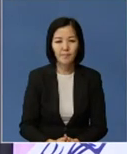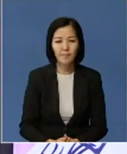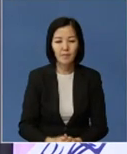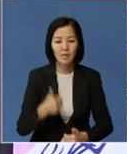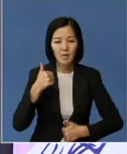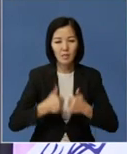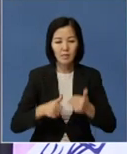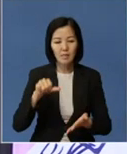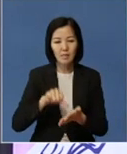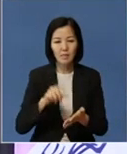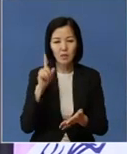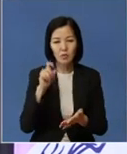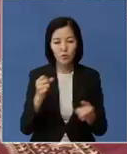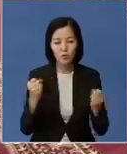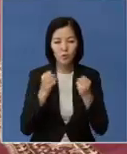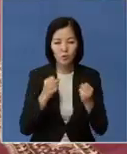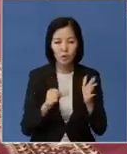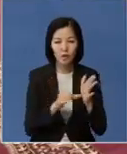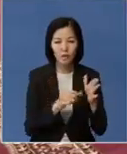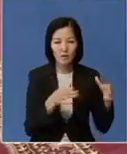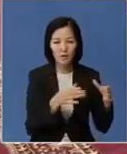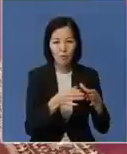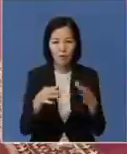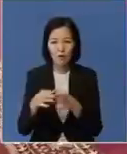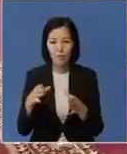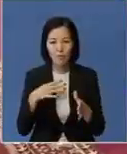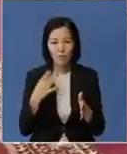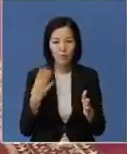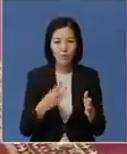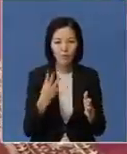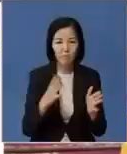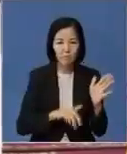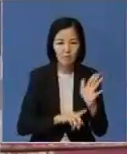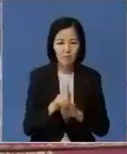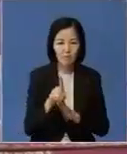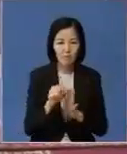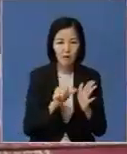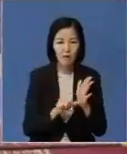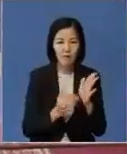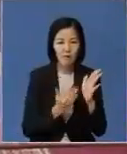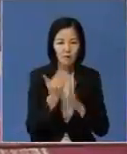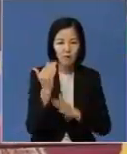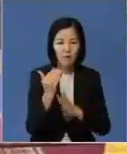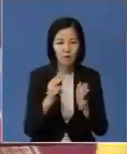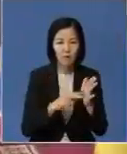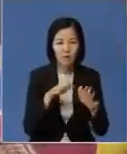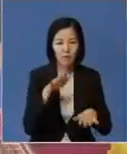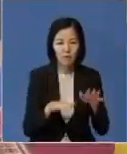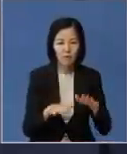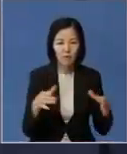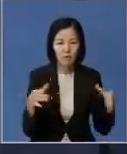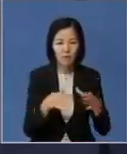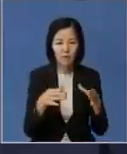Жарысқа қатысқан 100-ге жуық палуан 6 топқа бөлінген. Жастары 35-тен бастап 60-тан жоғары. Әр топта 7 салмақ дәрежесінде үздіктер